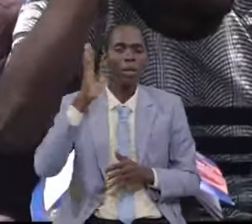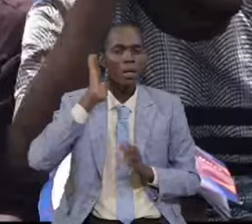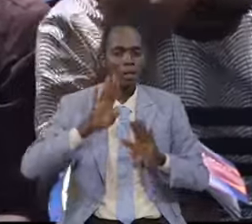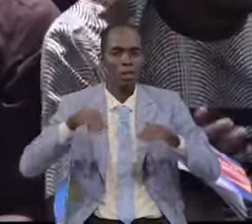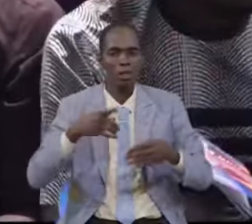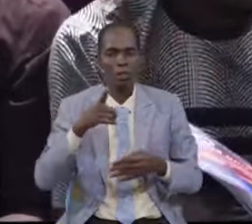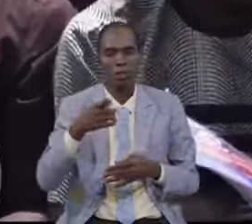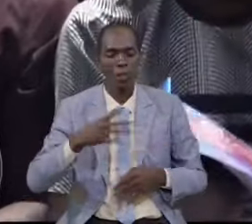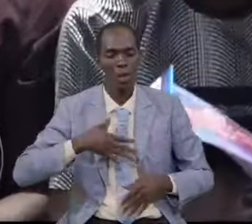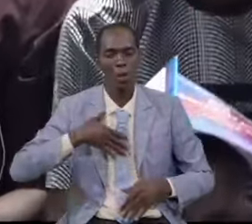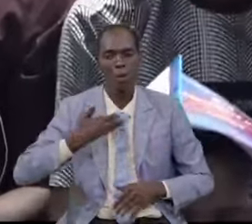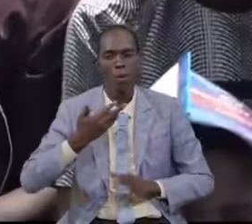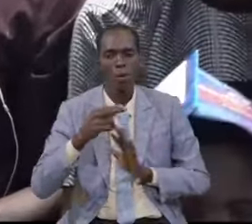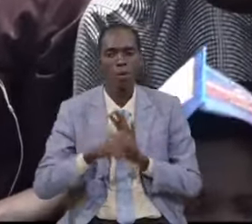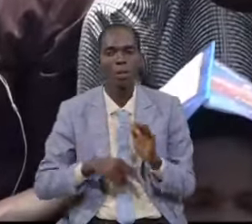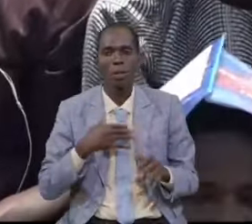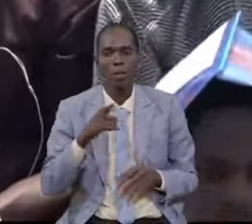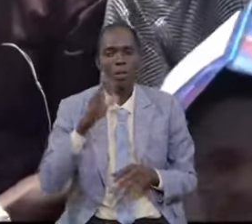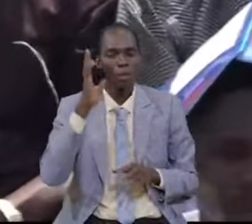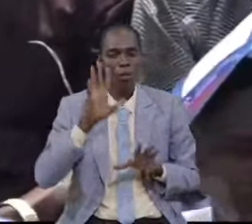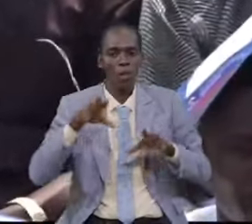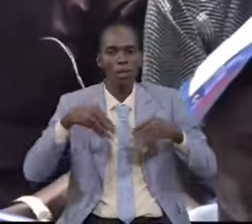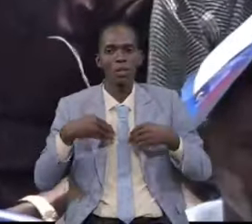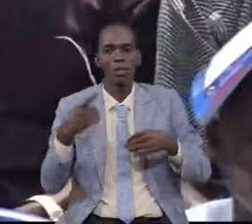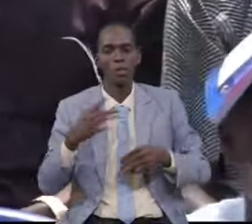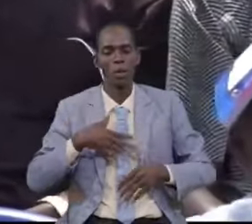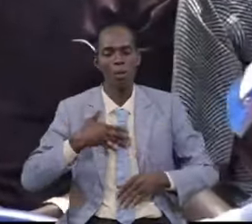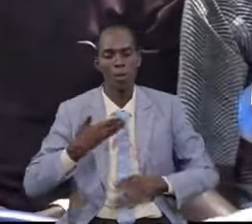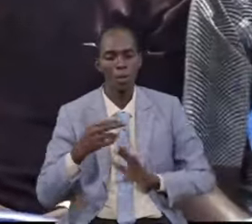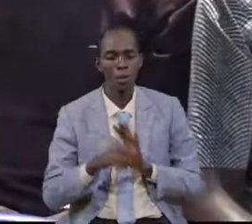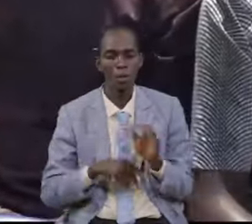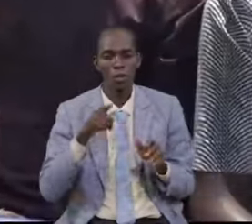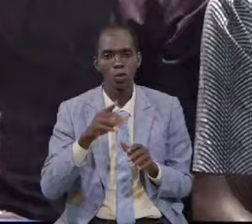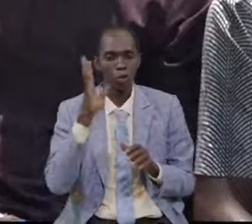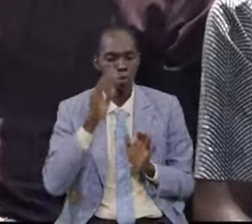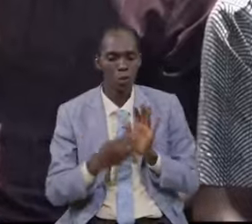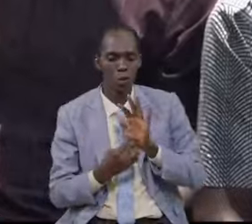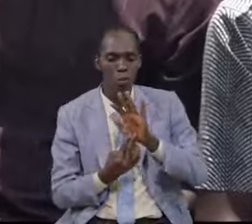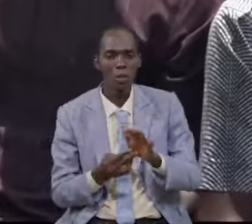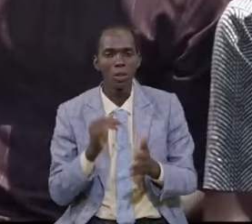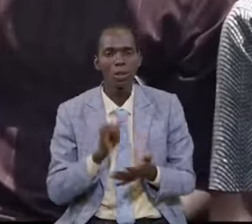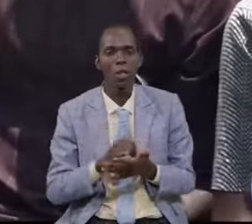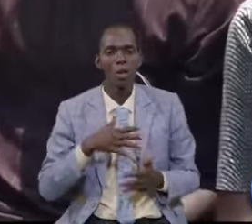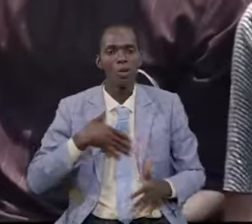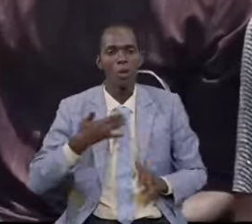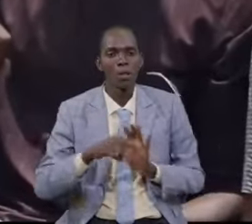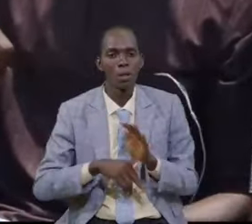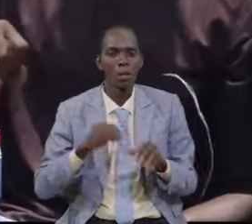tu vas accepter la volonté. Tu vas manifester la volonté dans ta vie au nom de